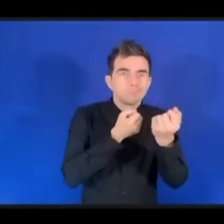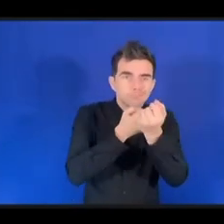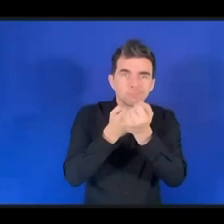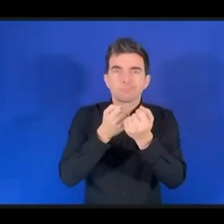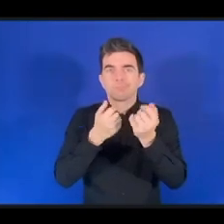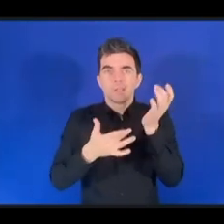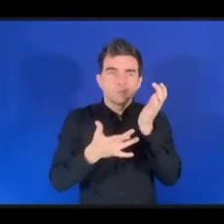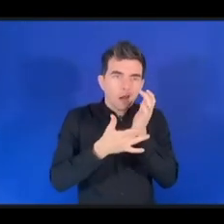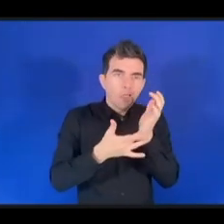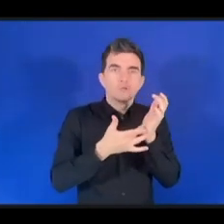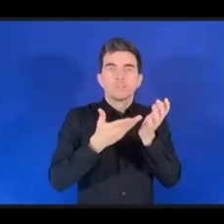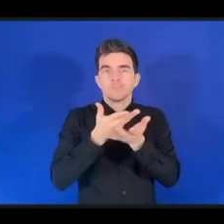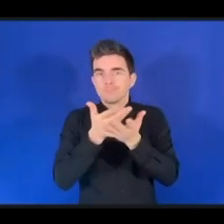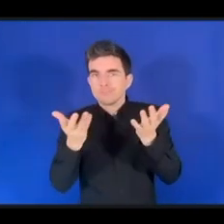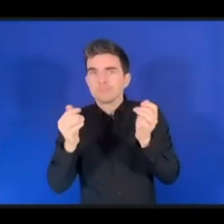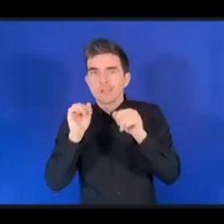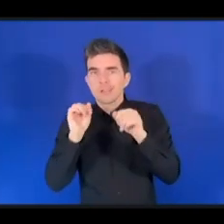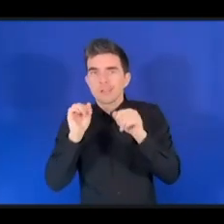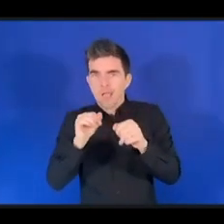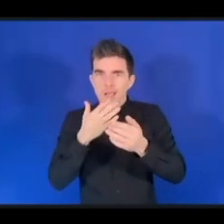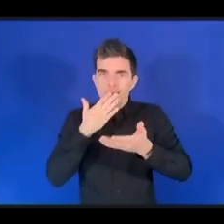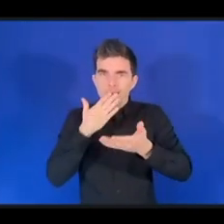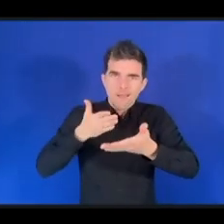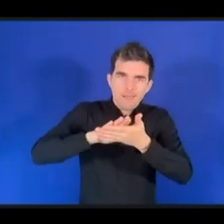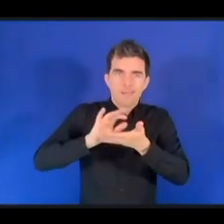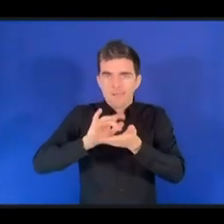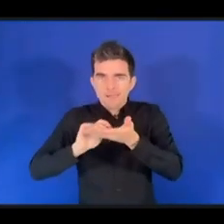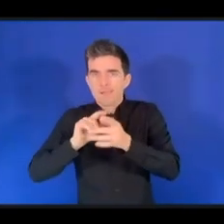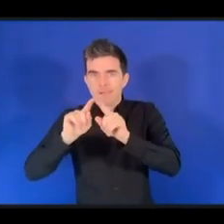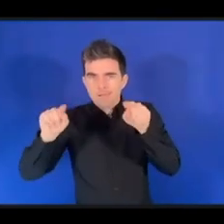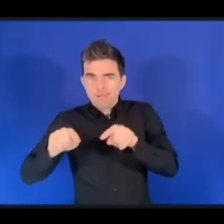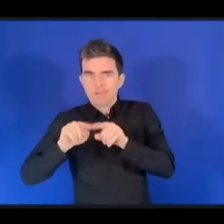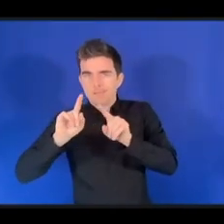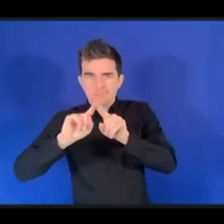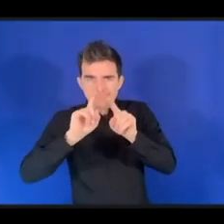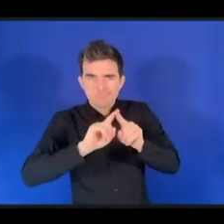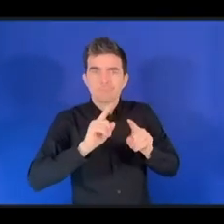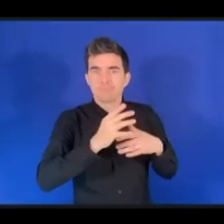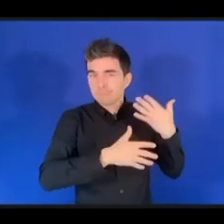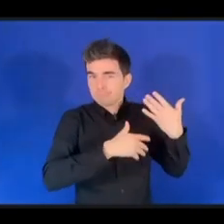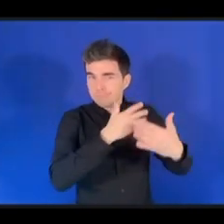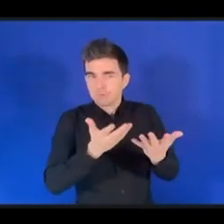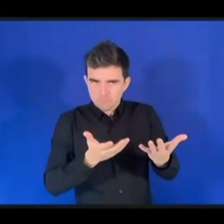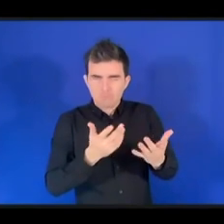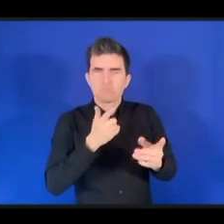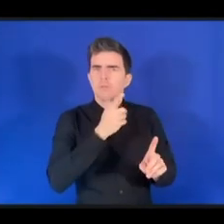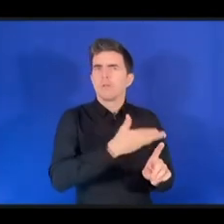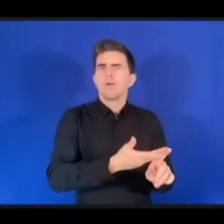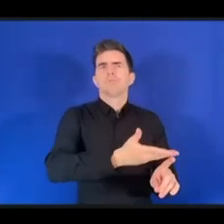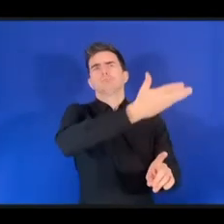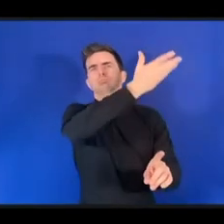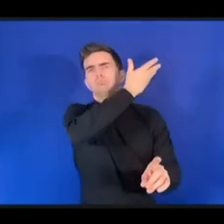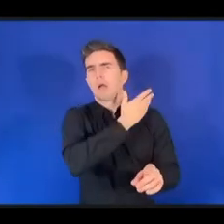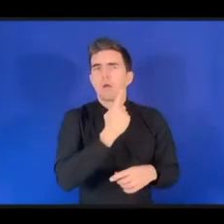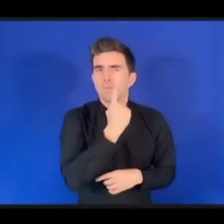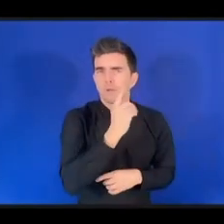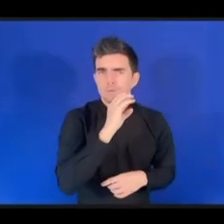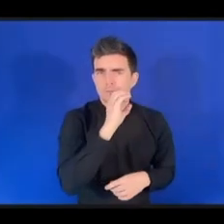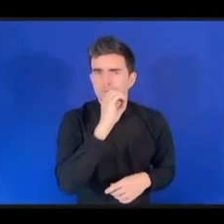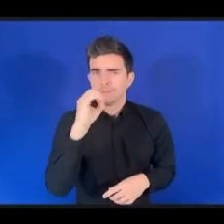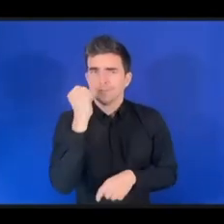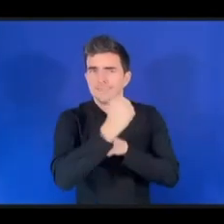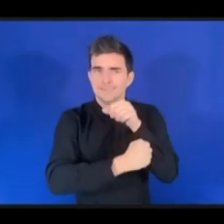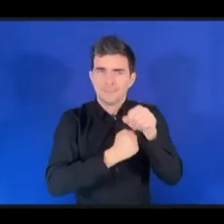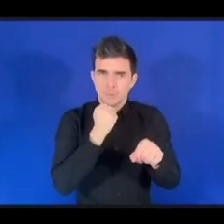1000 ans une illustration a été créée ici